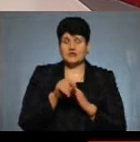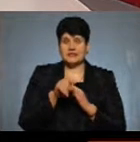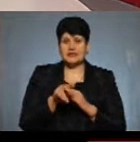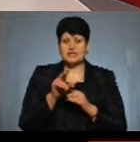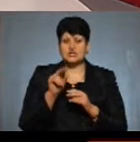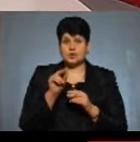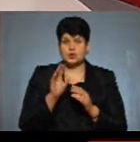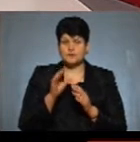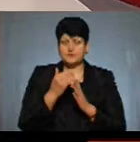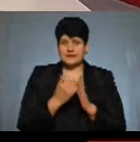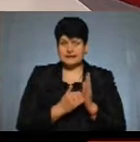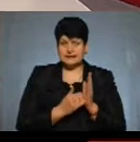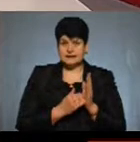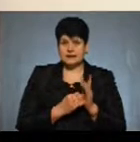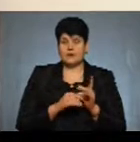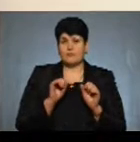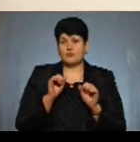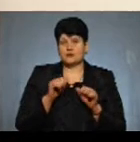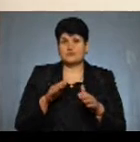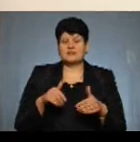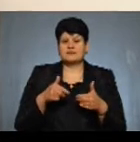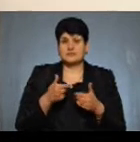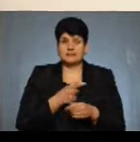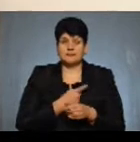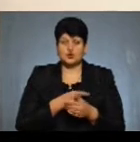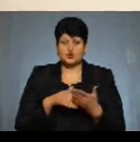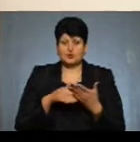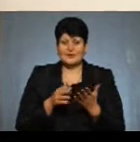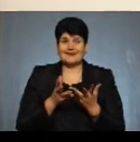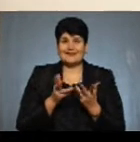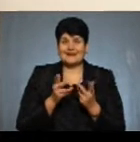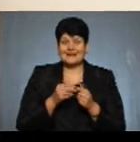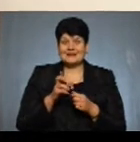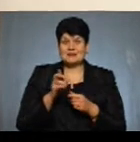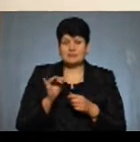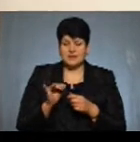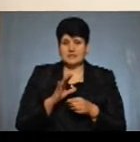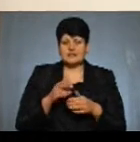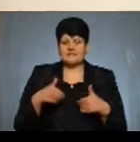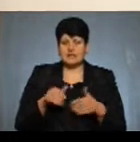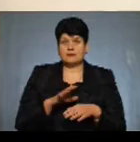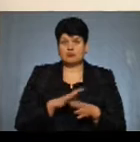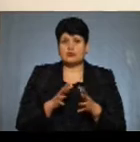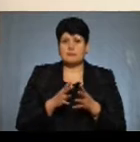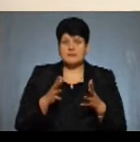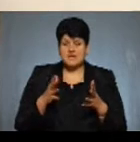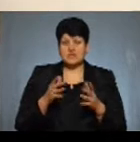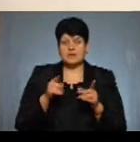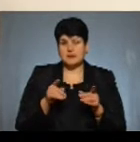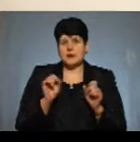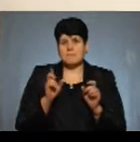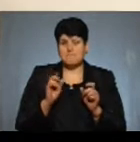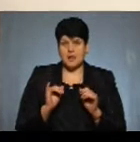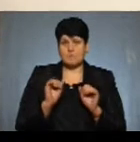число статистики. Можливо, якщо б вони звертались за медичною допомогою, кількість звернень була більша, відповідно, ми би тоді